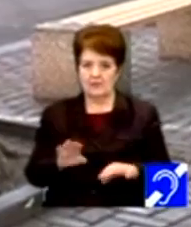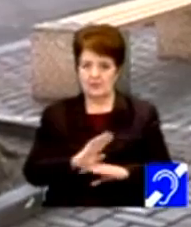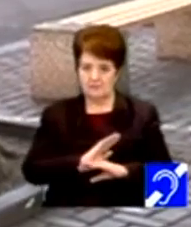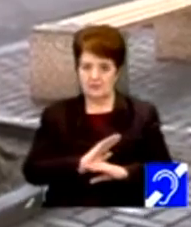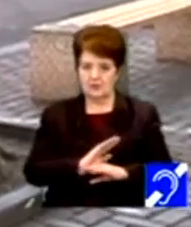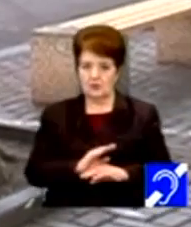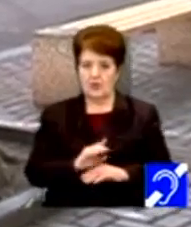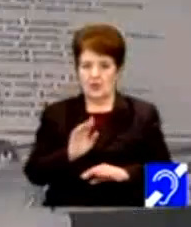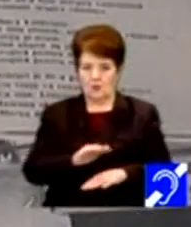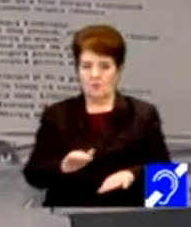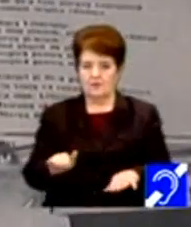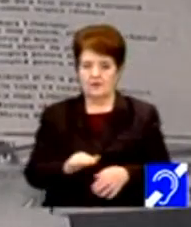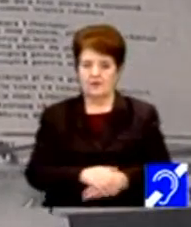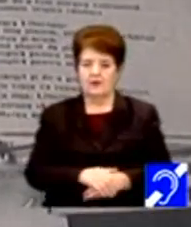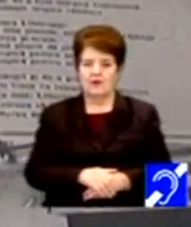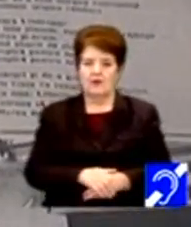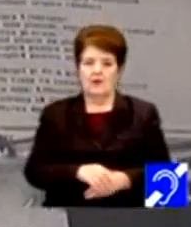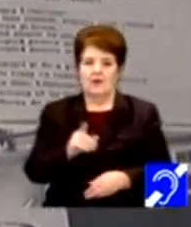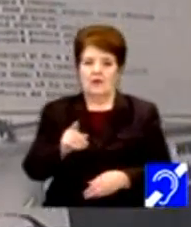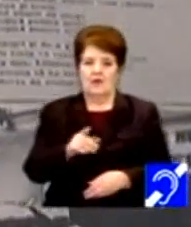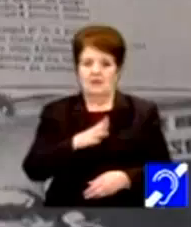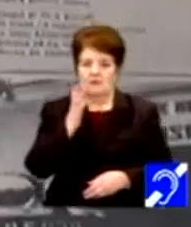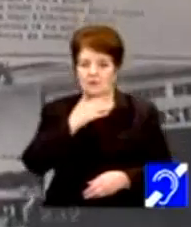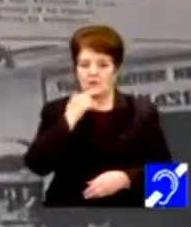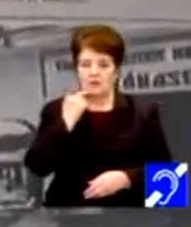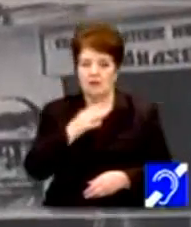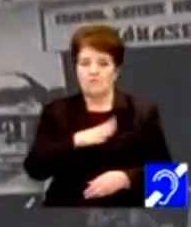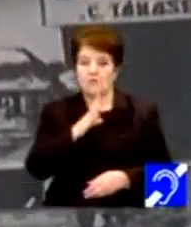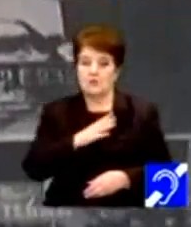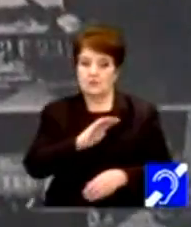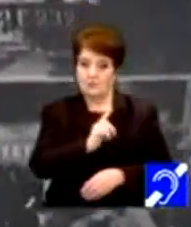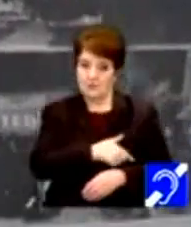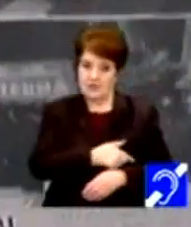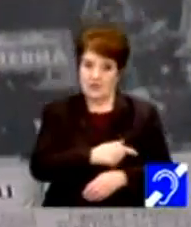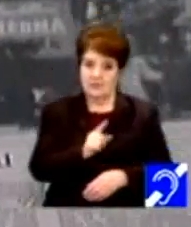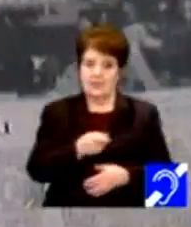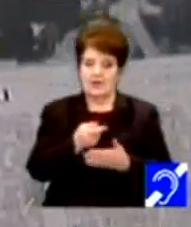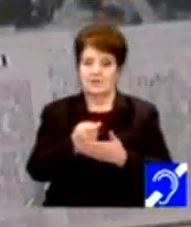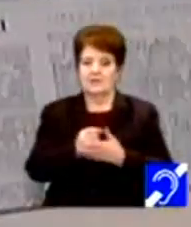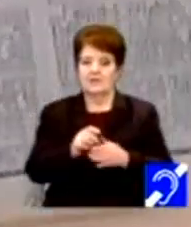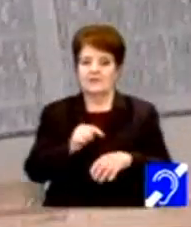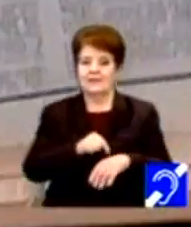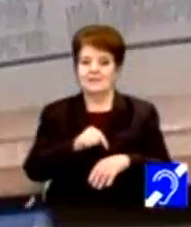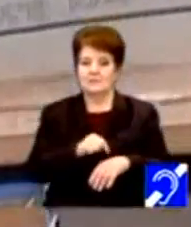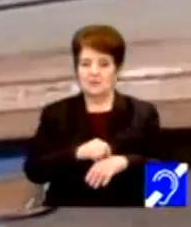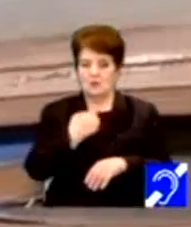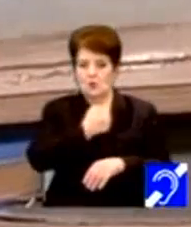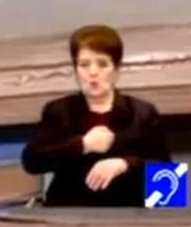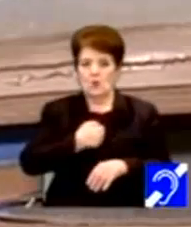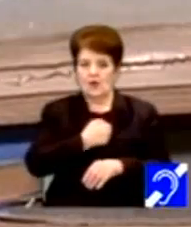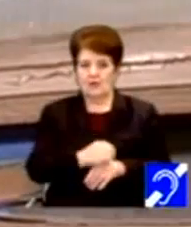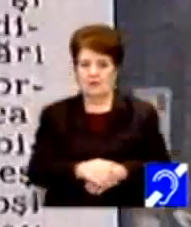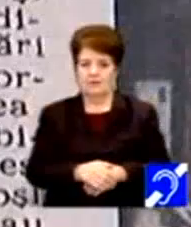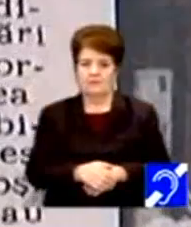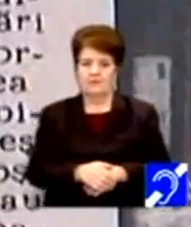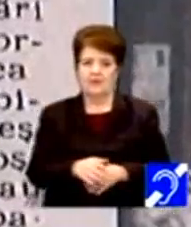pentru libertate efectiv. Propaganda rusească acționa foarte puternic în încercarea de a alimenta sentimente de ură între români. Propaganda